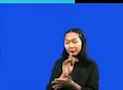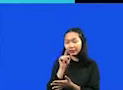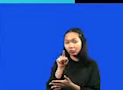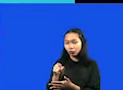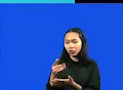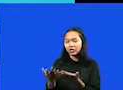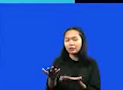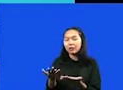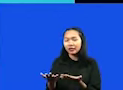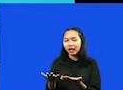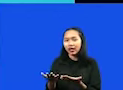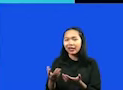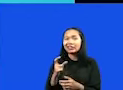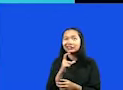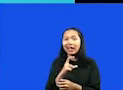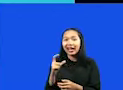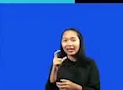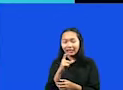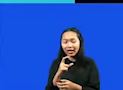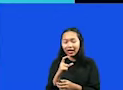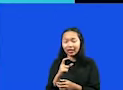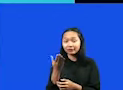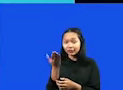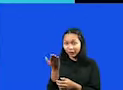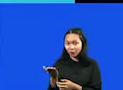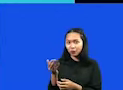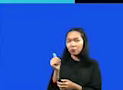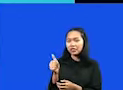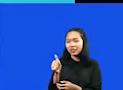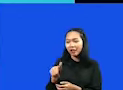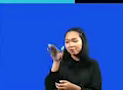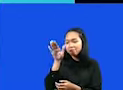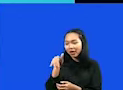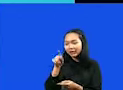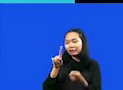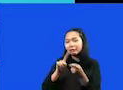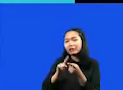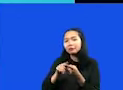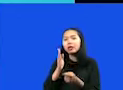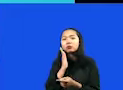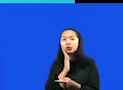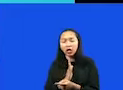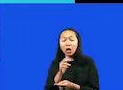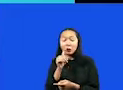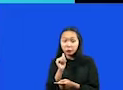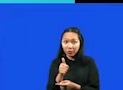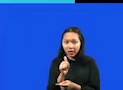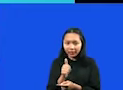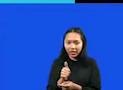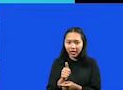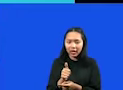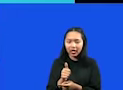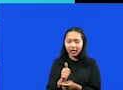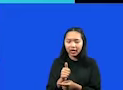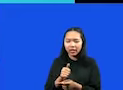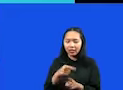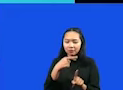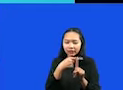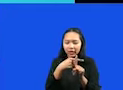mengajak rekan-rekan muda seperti apa inih di tengah perubahan zaman untuk bisa menjadi semakin Katolik dan